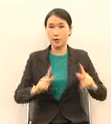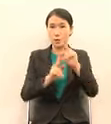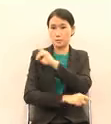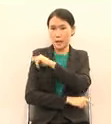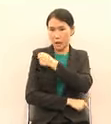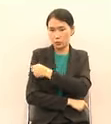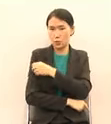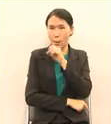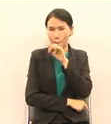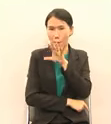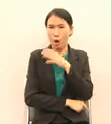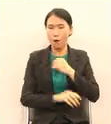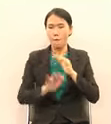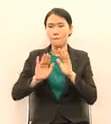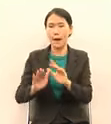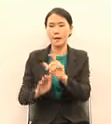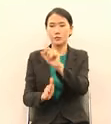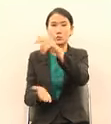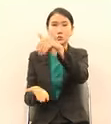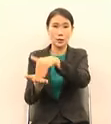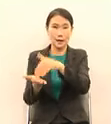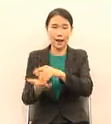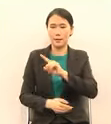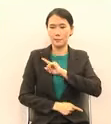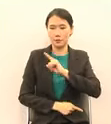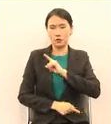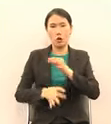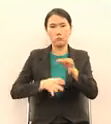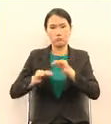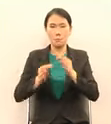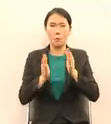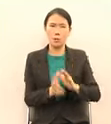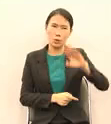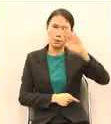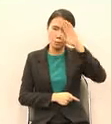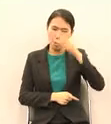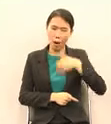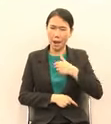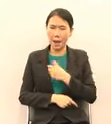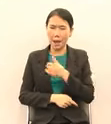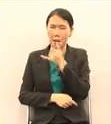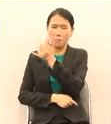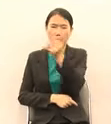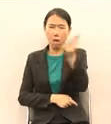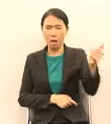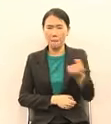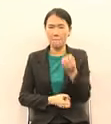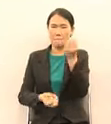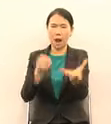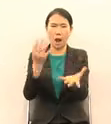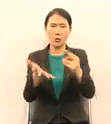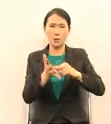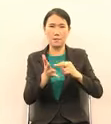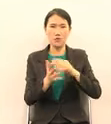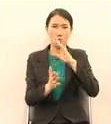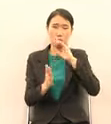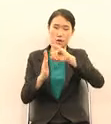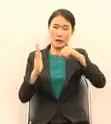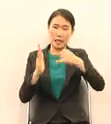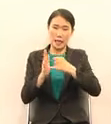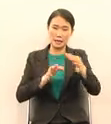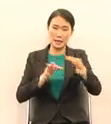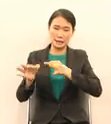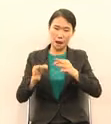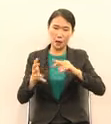ชี้แจงในภาพของผู้ป่วยเพราะว่ามันกระจัดกระจายกันก็จะให้แต่ละ พื้นที่ชี้แจงมันจะซ้ำซ้อน